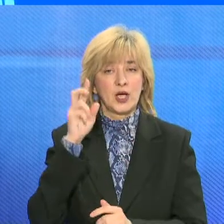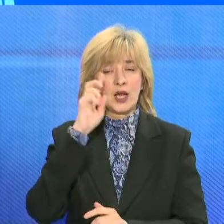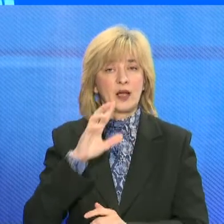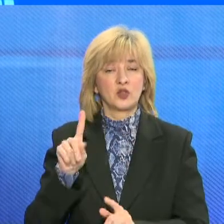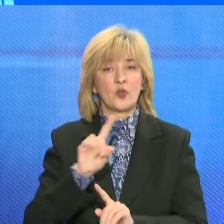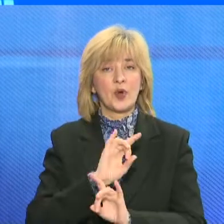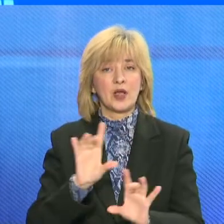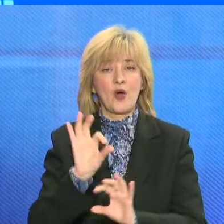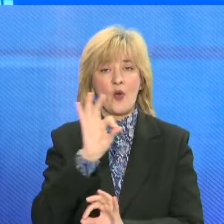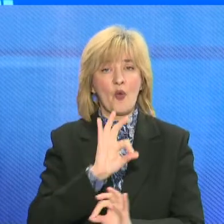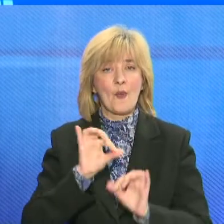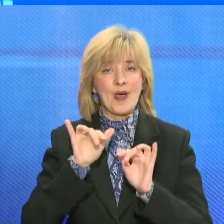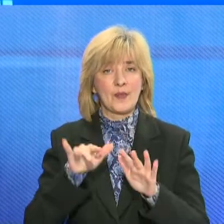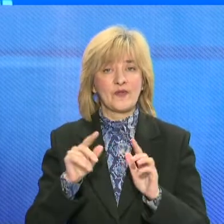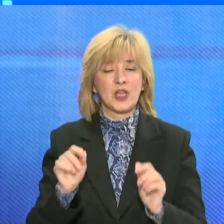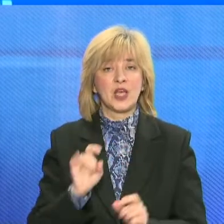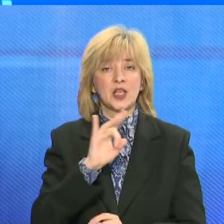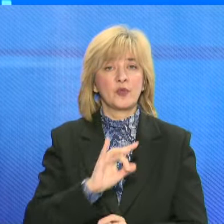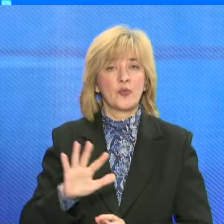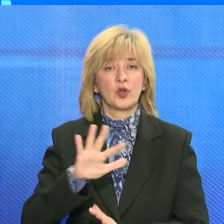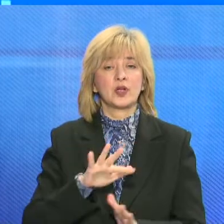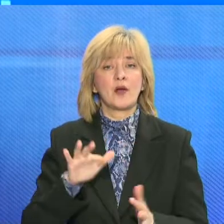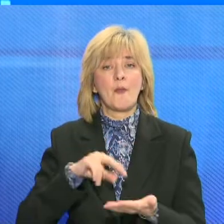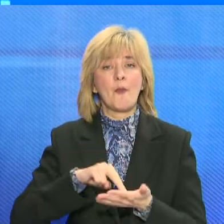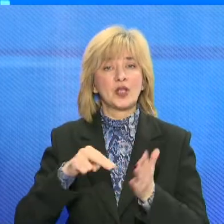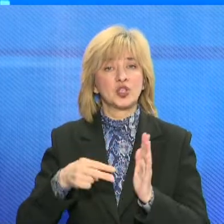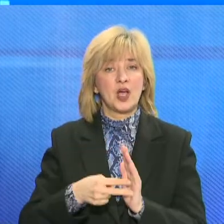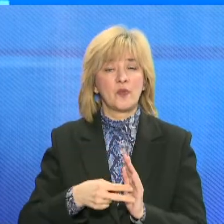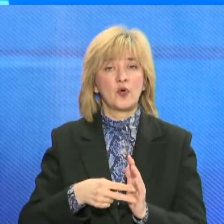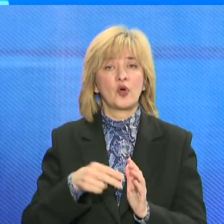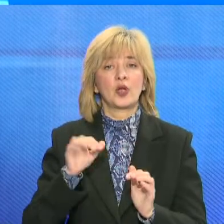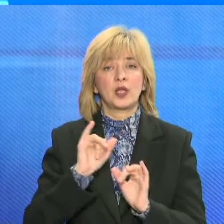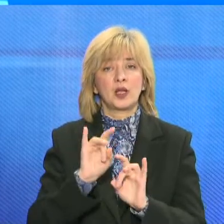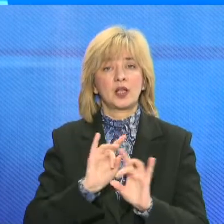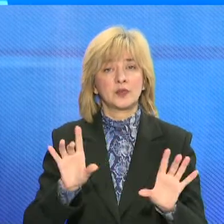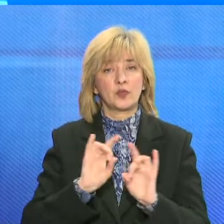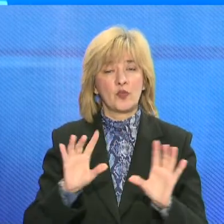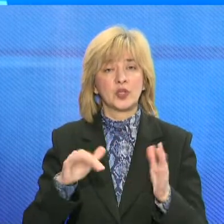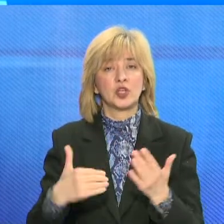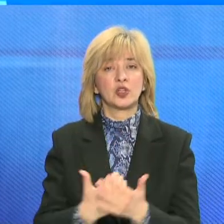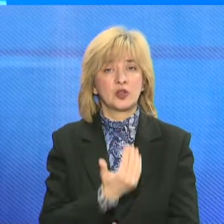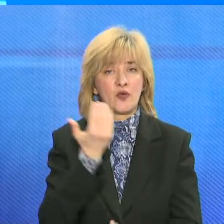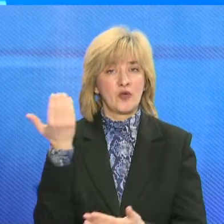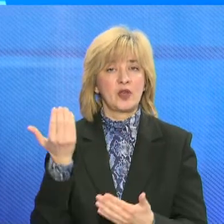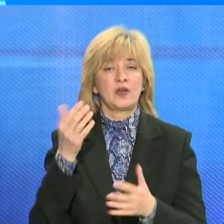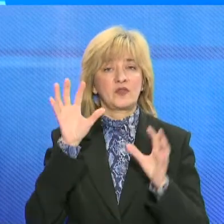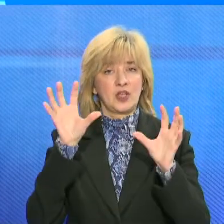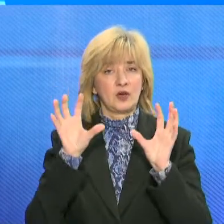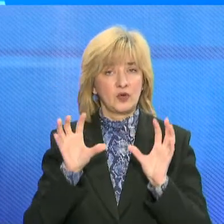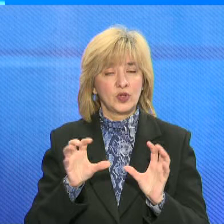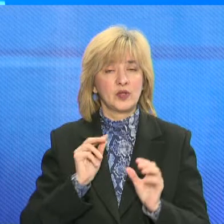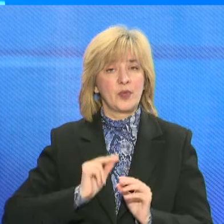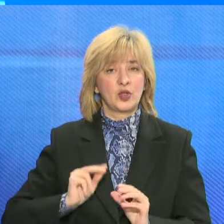мерапрыемстве рэспубліканскага маштабу, законадаўчых навелах, растлумачыць змяненні і дапаўненні, з працоўным калектывам